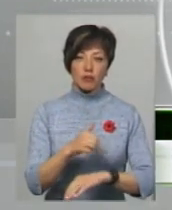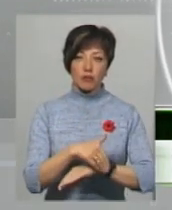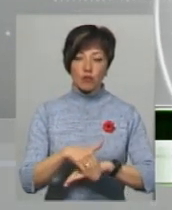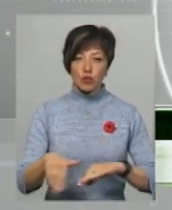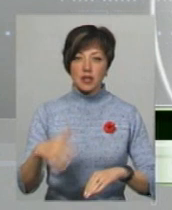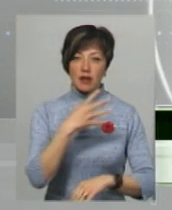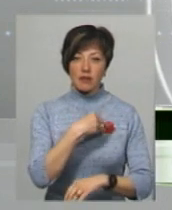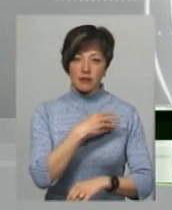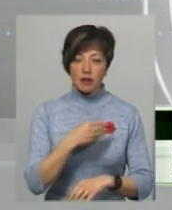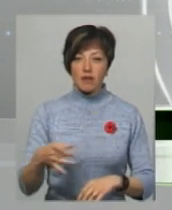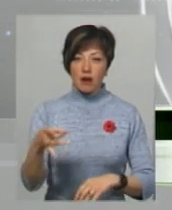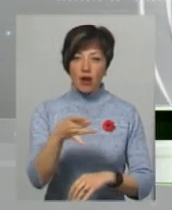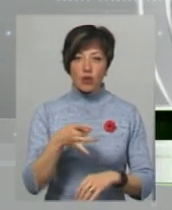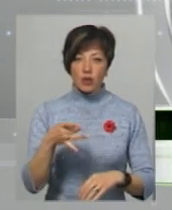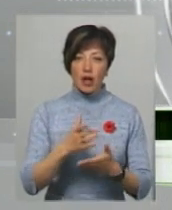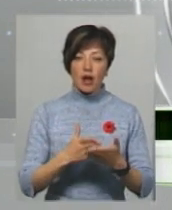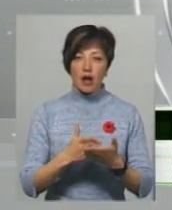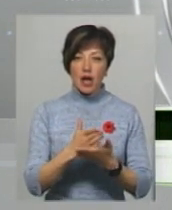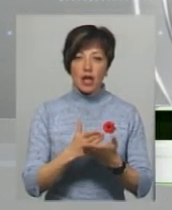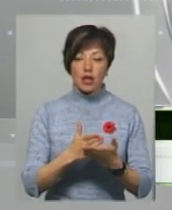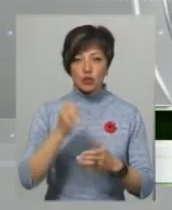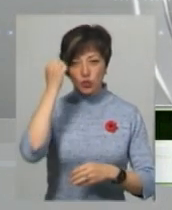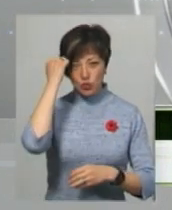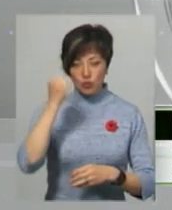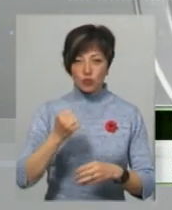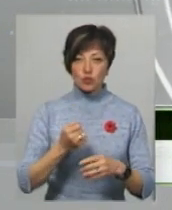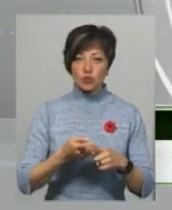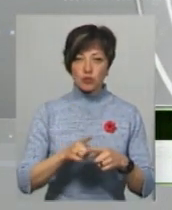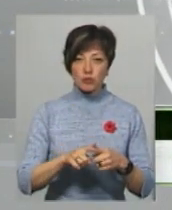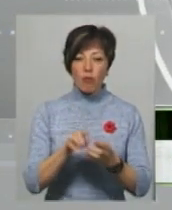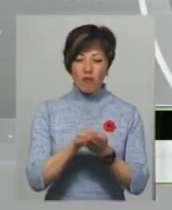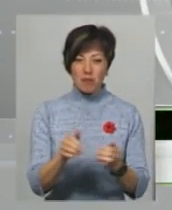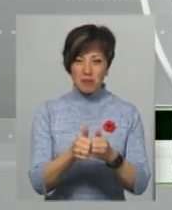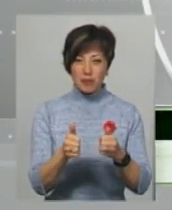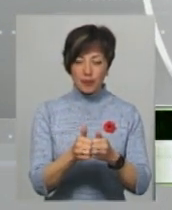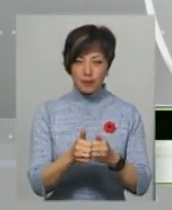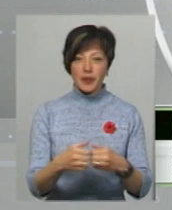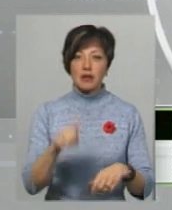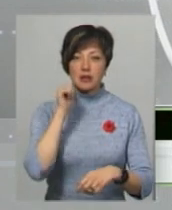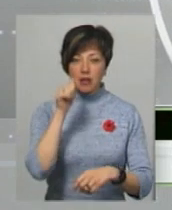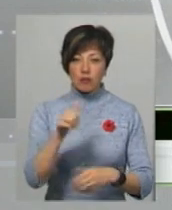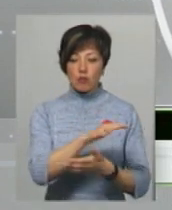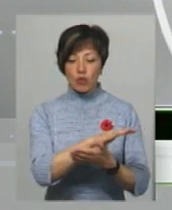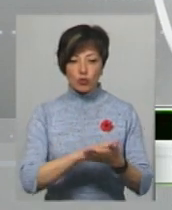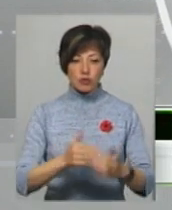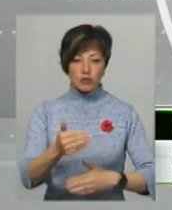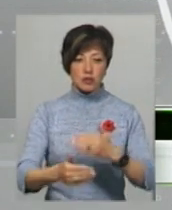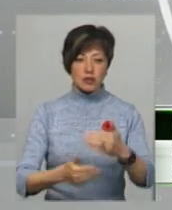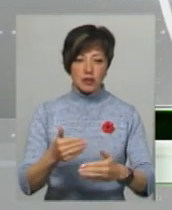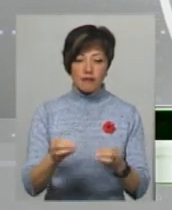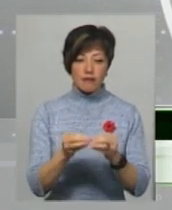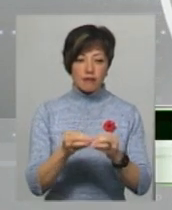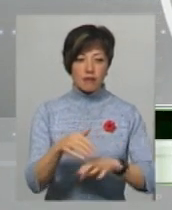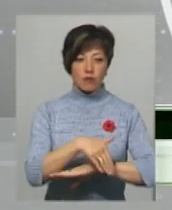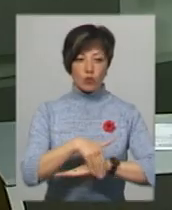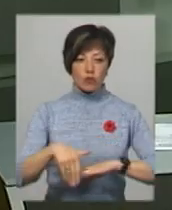Львівському шосе в районі ритуальної служби. Завтра ми продовжуватимемо рухатися і працювати на тих самих